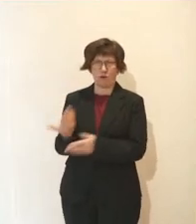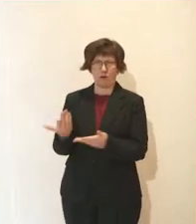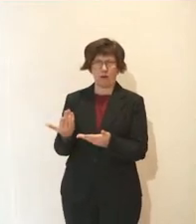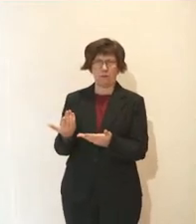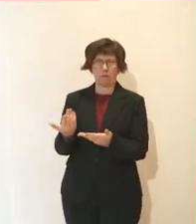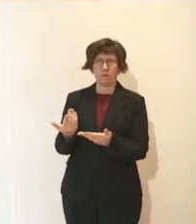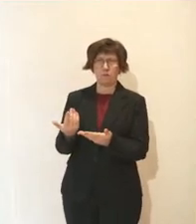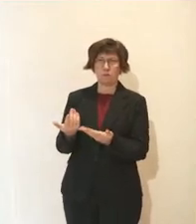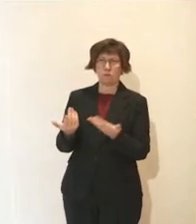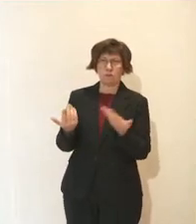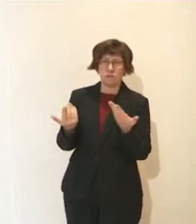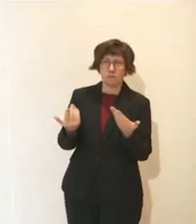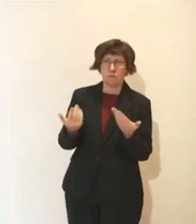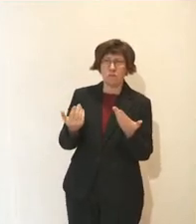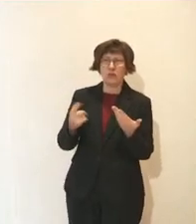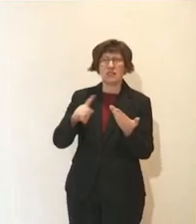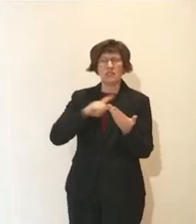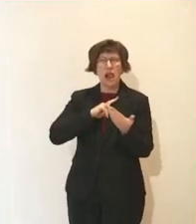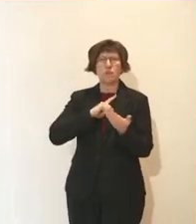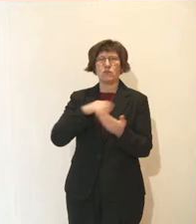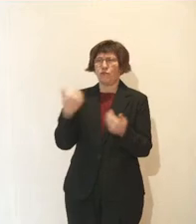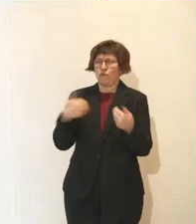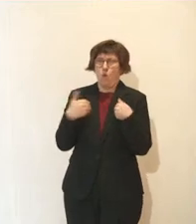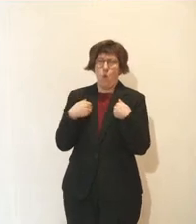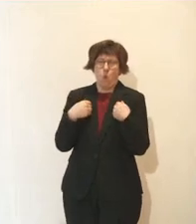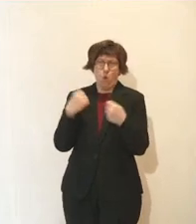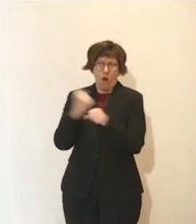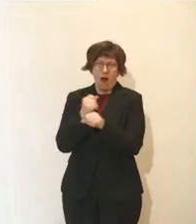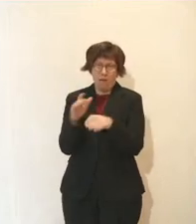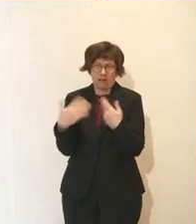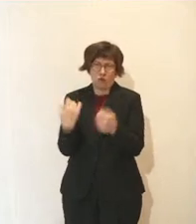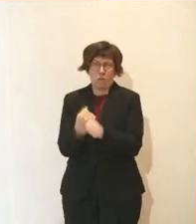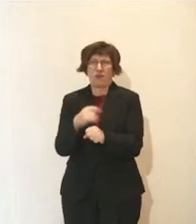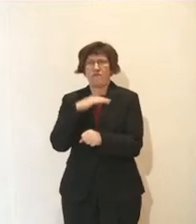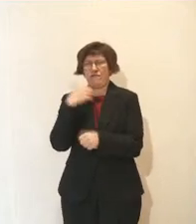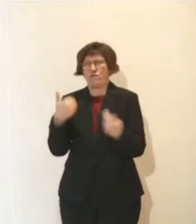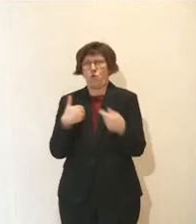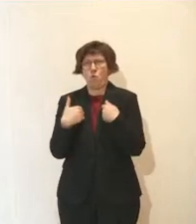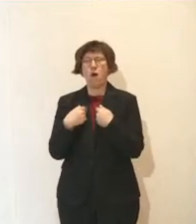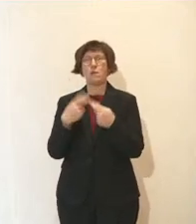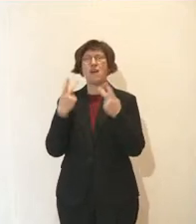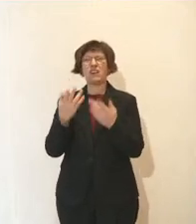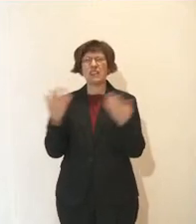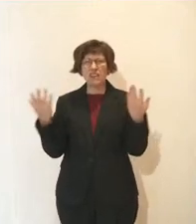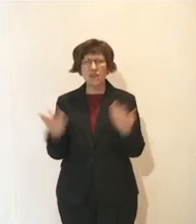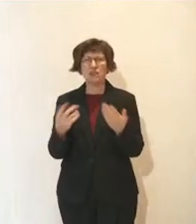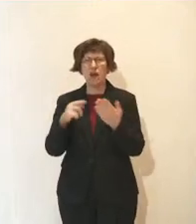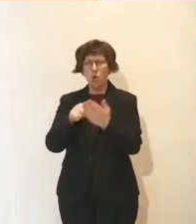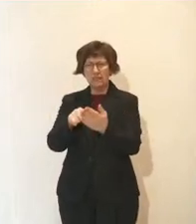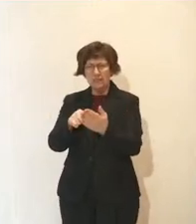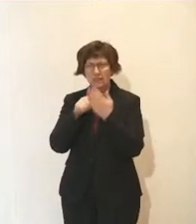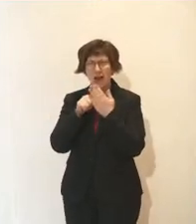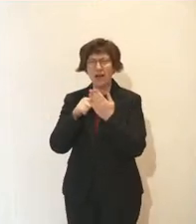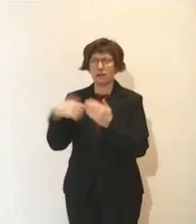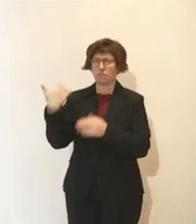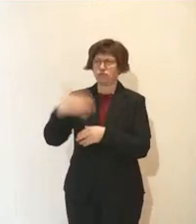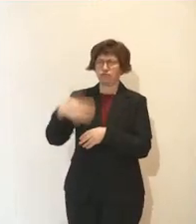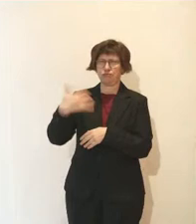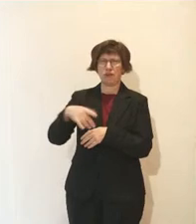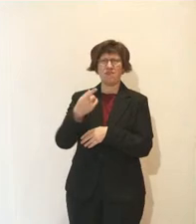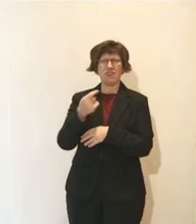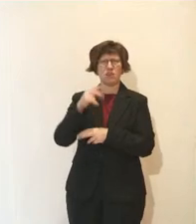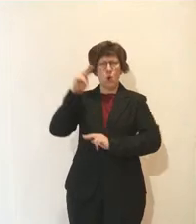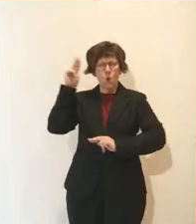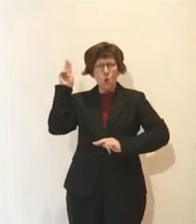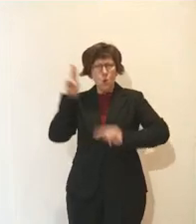viel freude gemacht diese arbeit zu machen aber was viel wichtiger war es hat mir klar gemacht was alles für